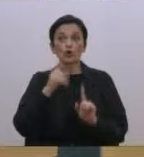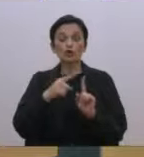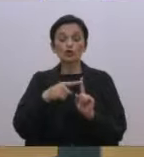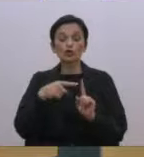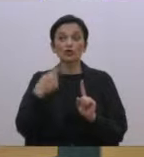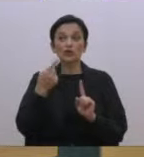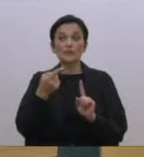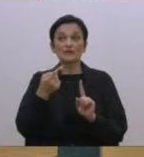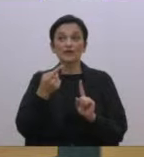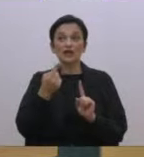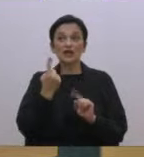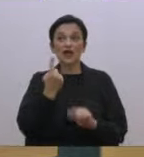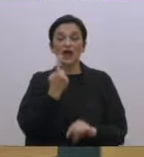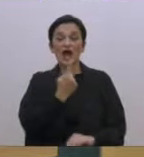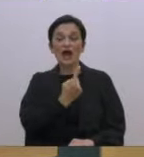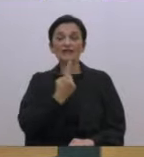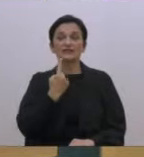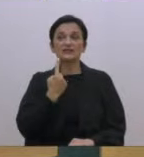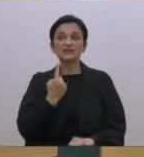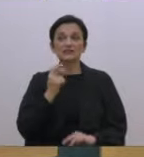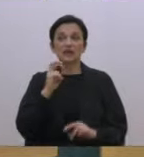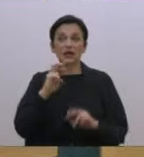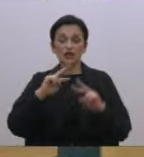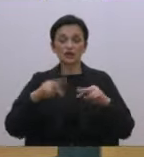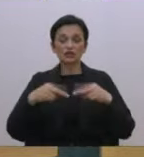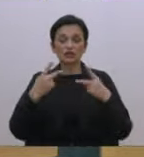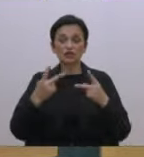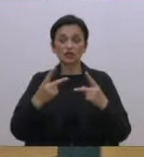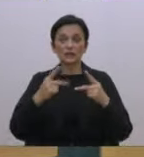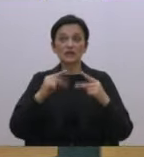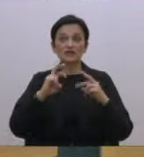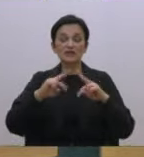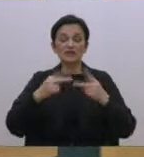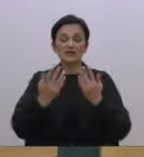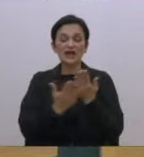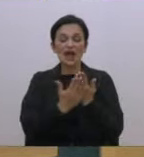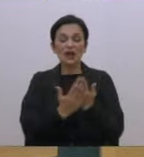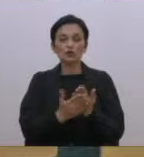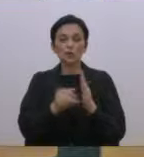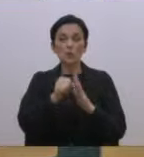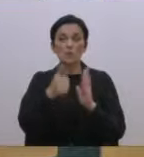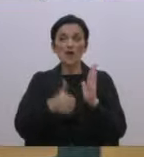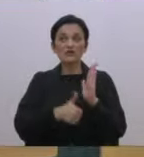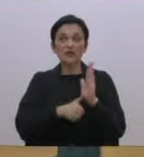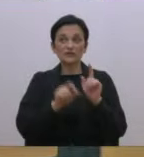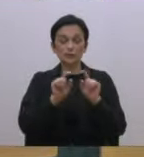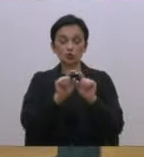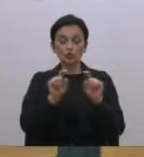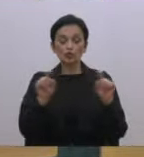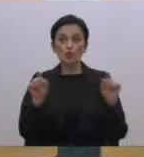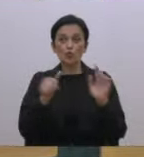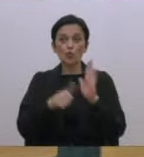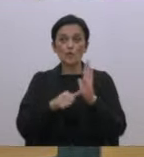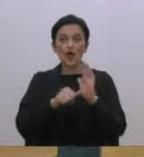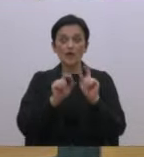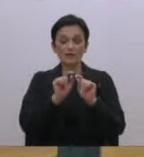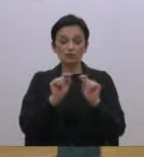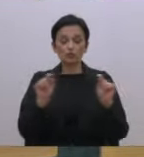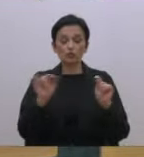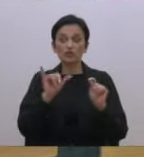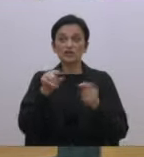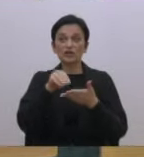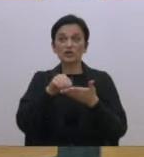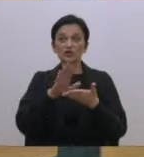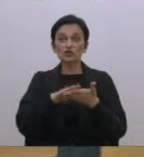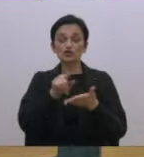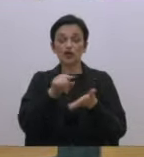შემდეგ ერთადერთი ცვლილება ეხება გარდამავალ დებულებებს, ეს არის მე-16 მუხლის მე-6 პუნქტი, სადაც